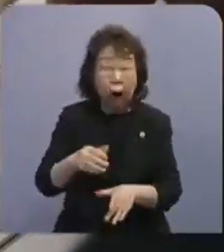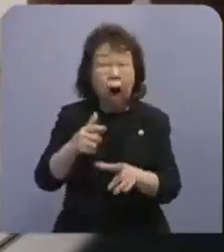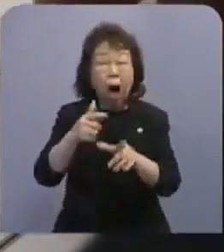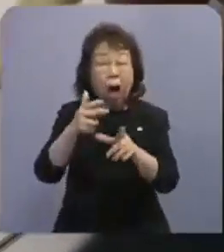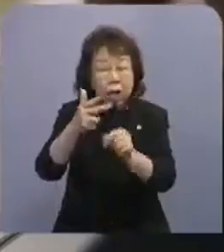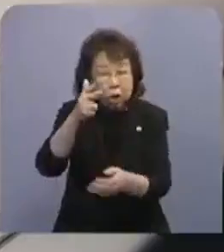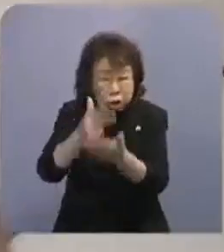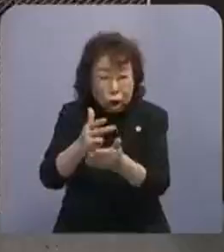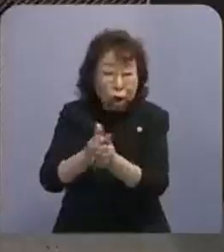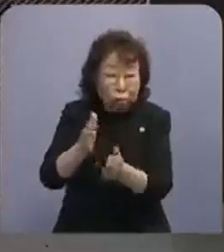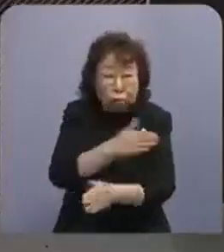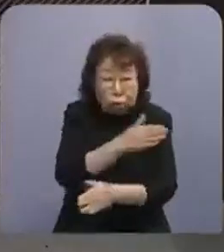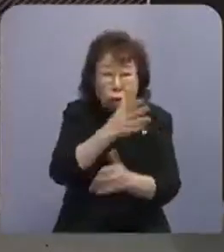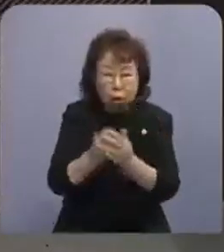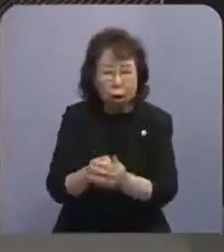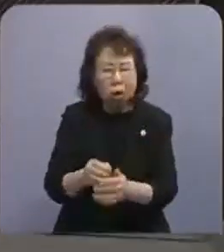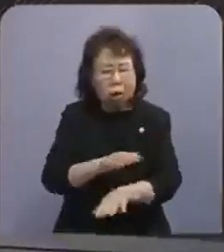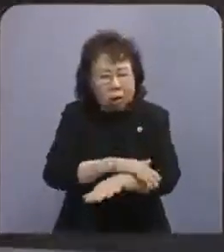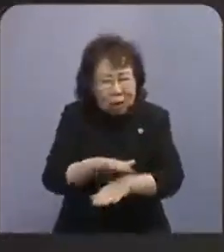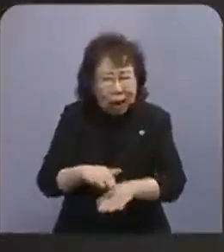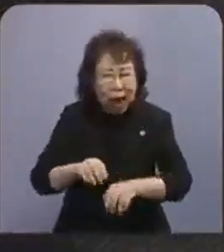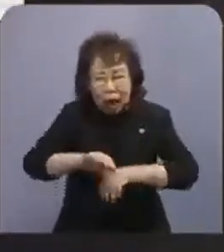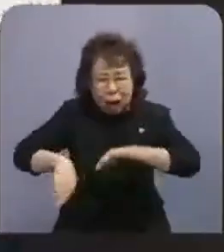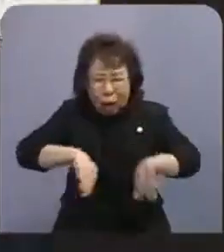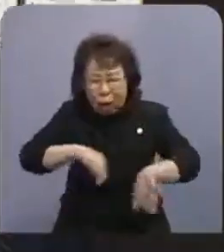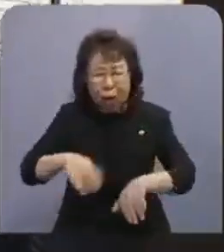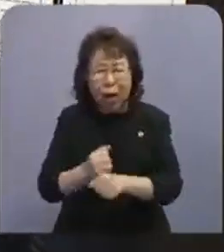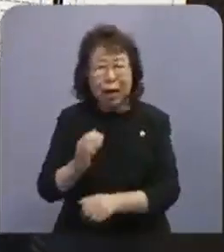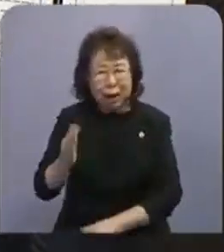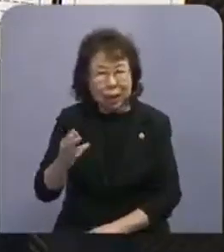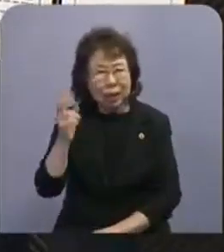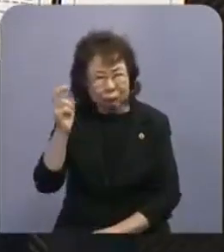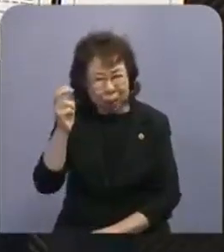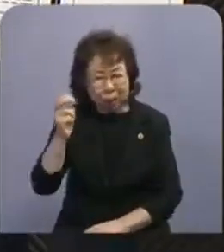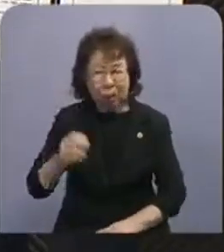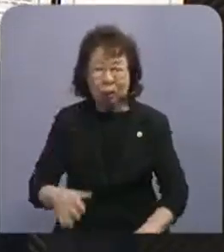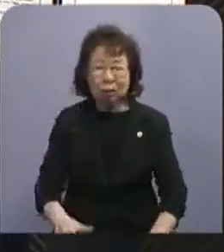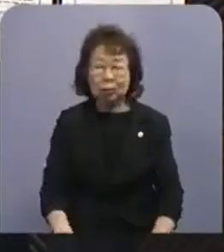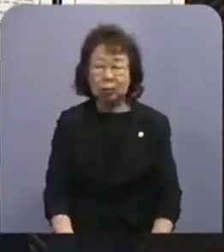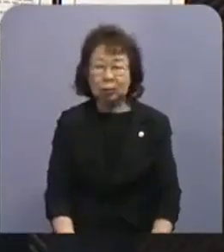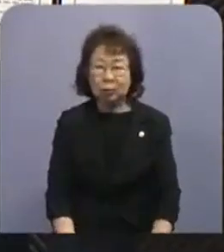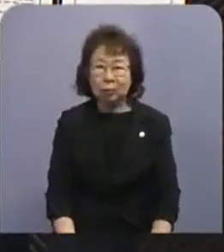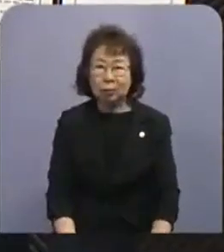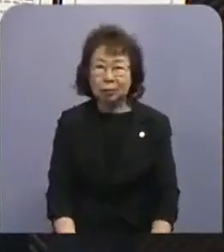본격적인 투자에 나설 계획입니다. KBS 뉴스 이상준입니다.